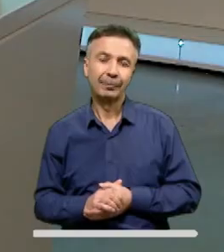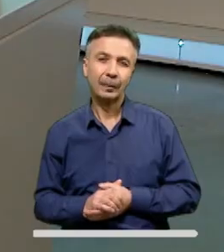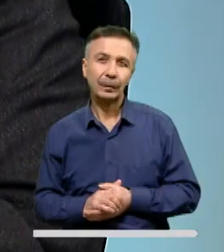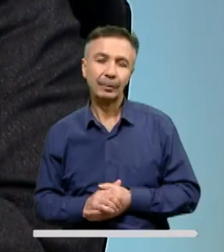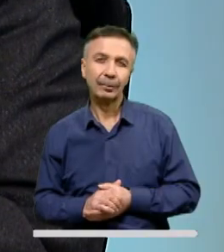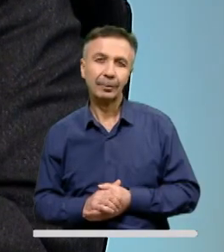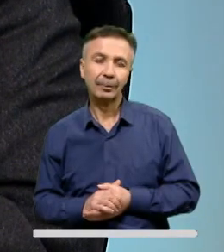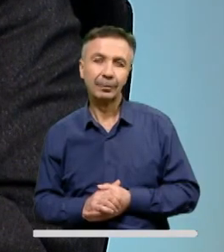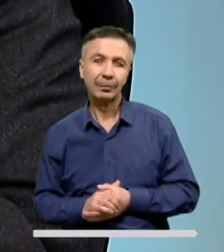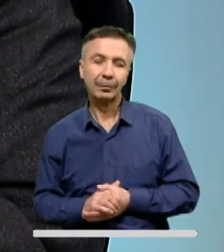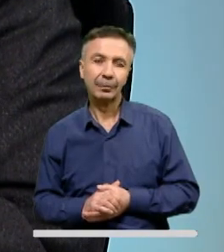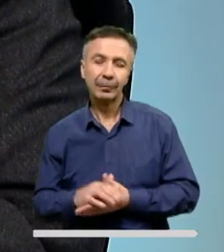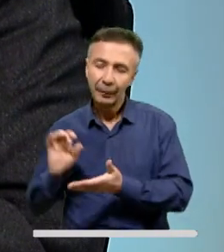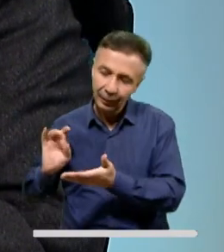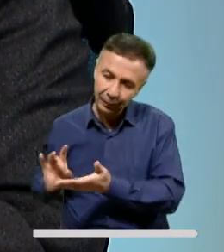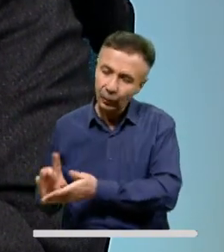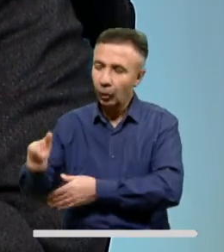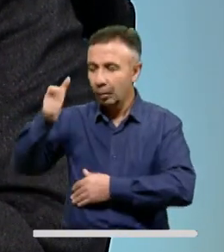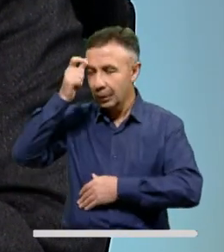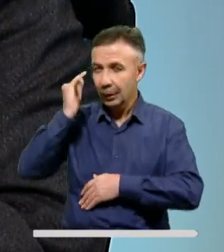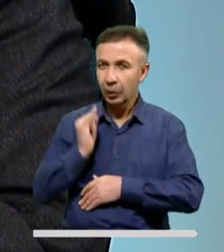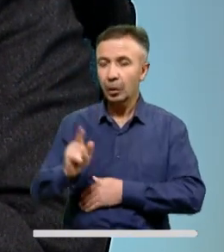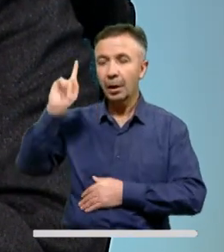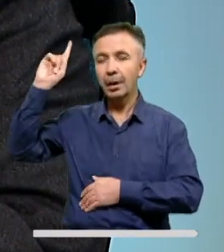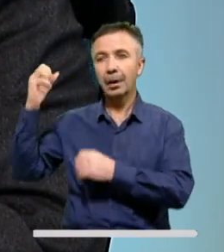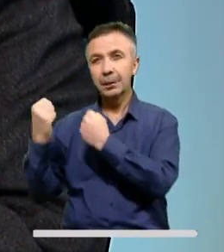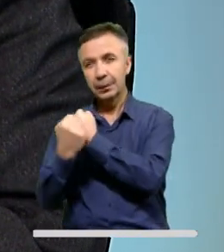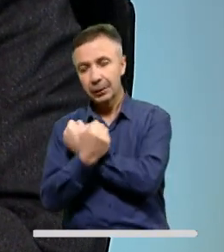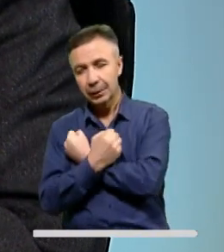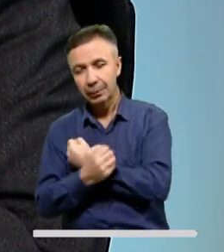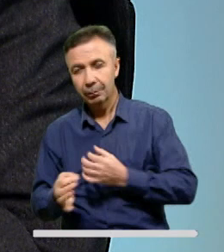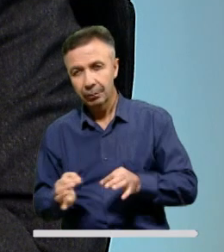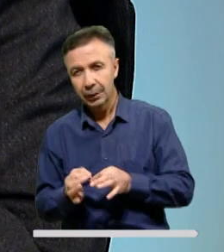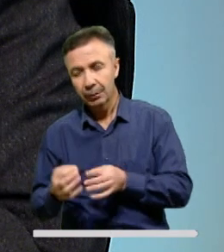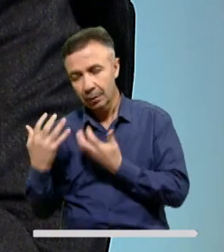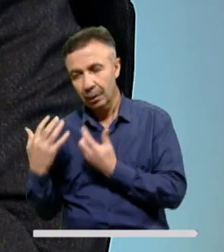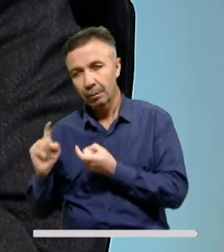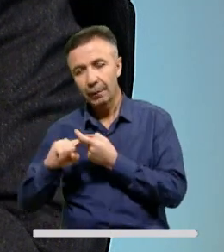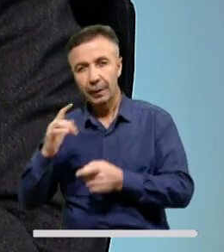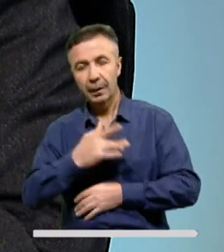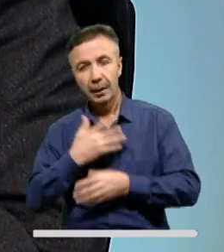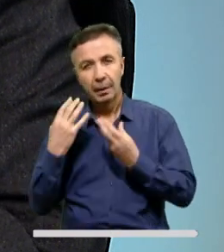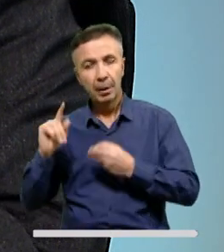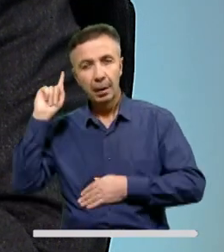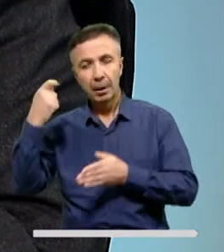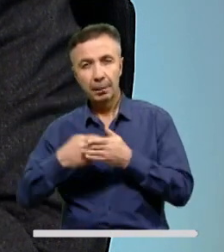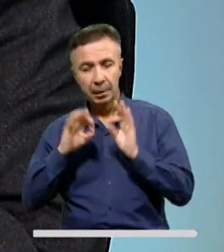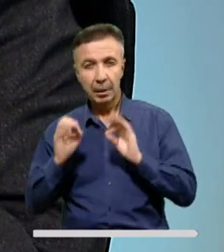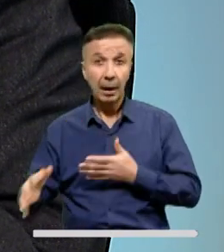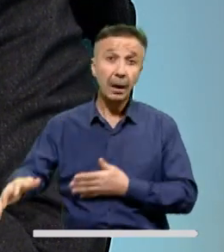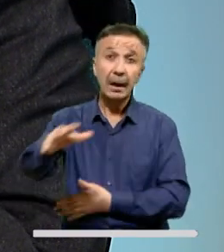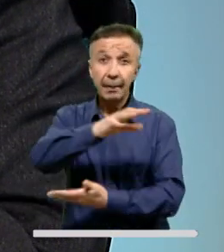acaba? Euzu billahi mineşşeytanirracim. Bismillahirrahmanirrahim. Elhamdülillahi rabbil